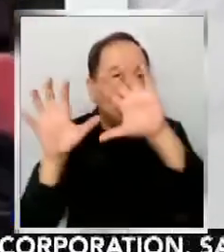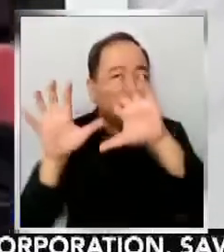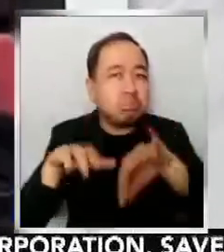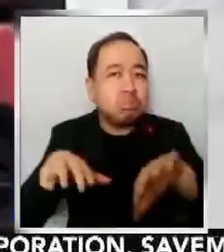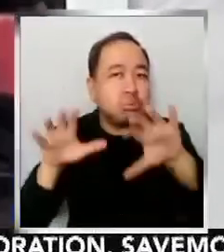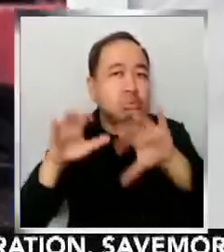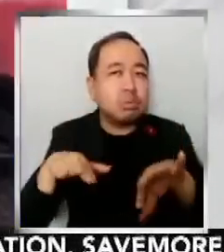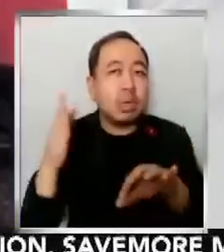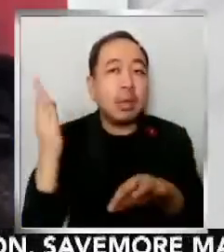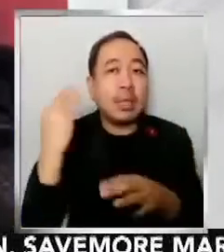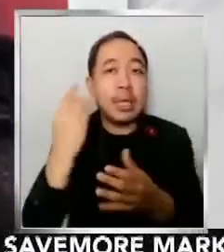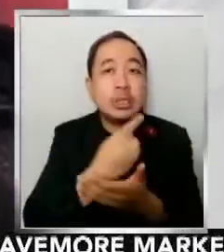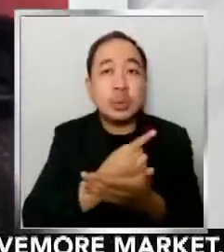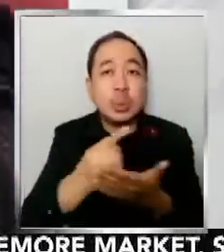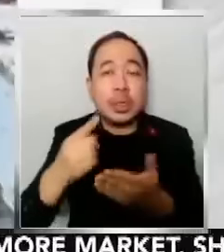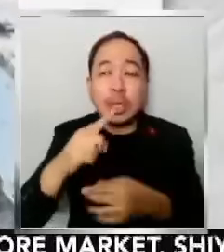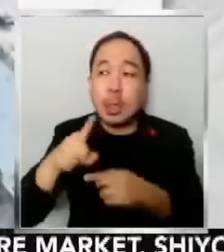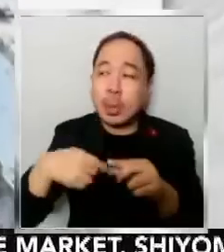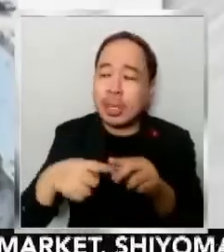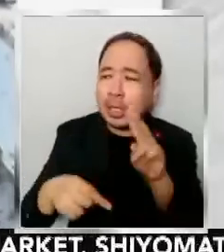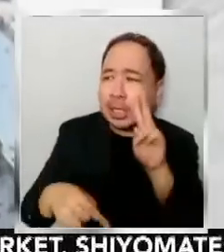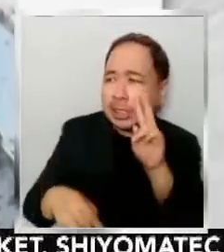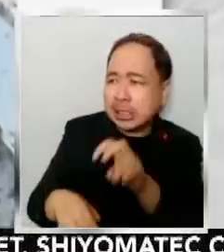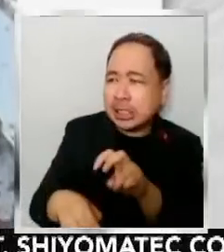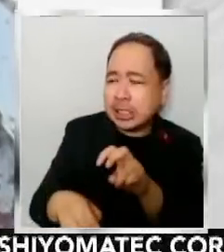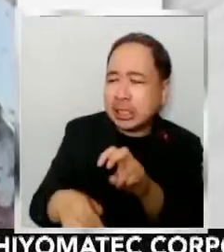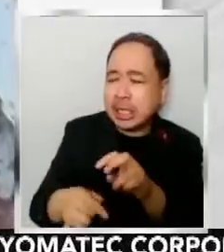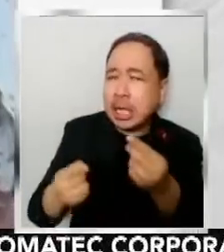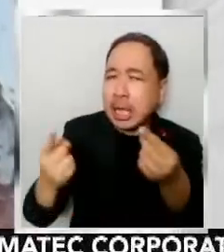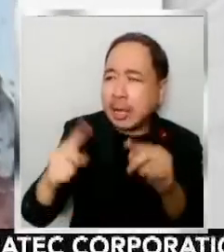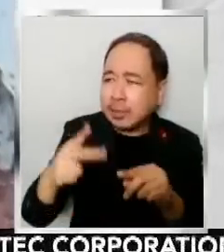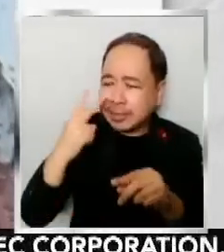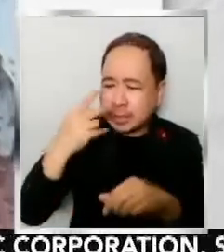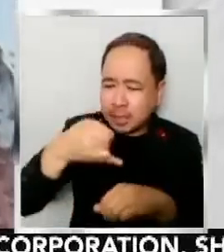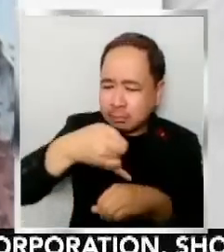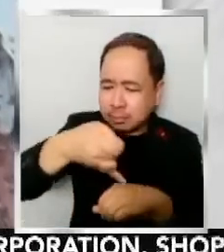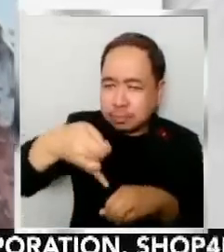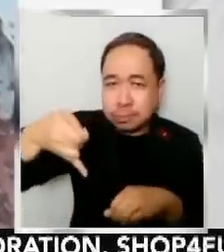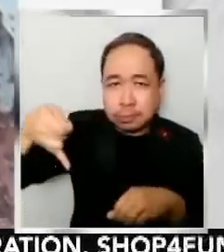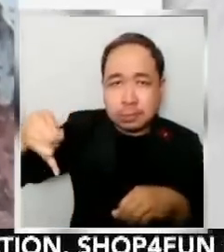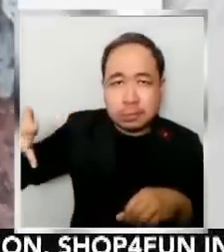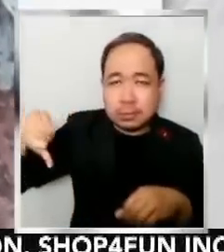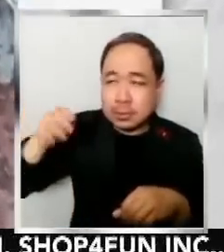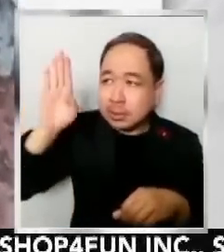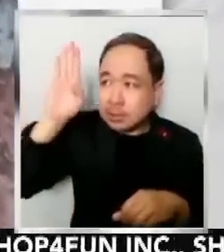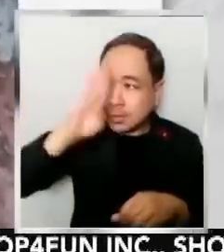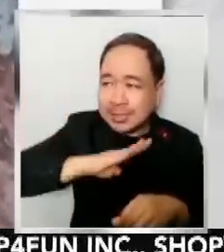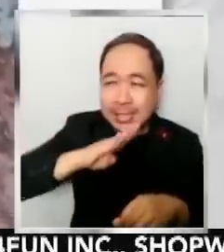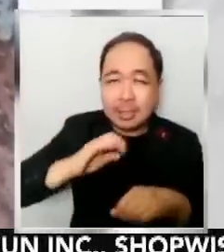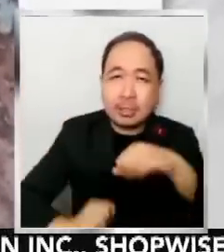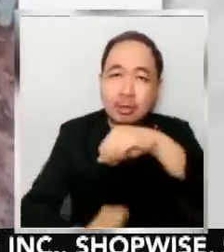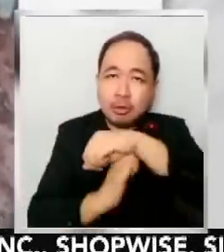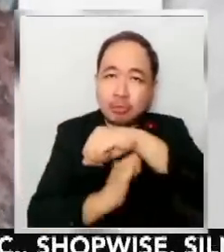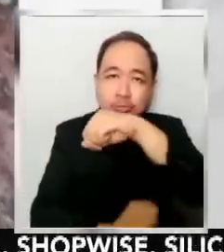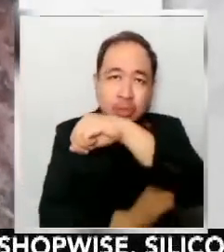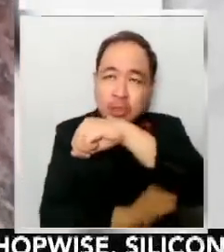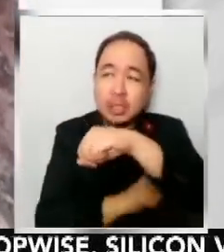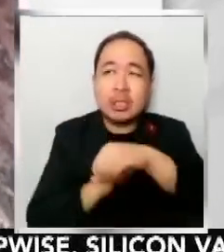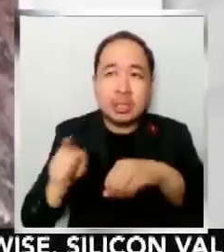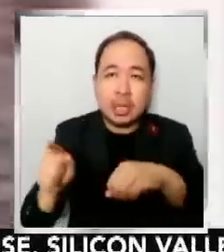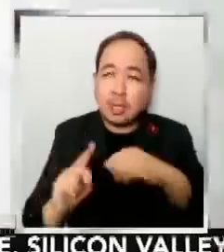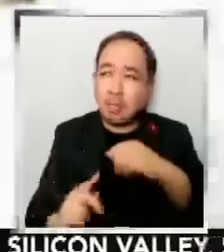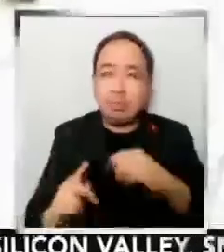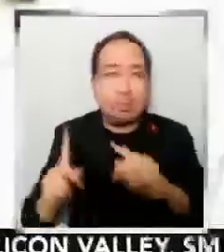nang mapansin ang pinsalang gumuhit ng ilang metro sa gilid ng infrastruktura na ilang dekada na ang edad, ilang araw